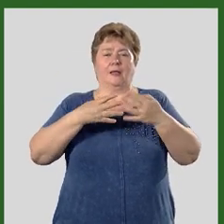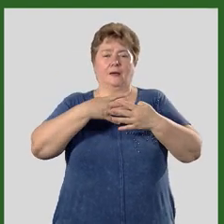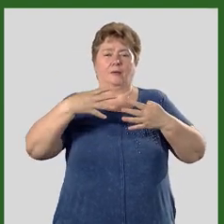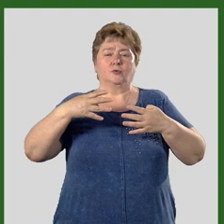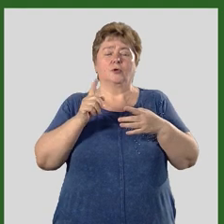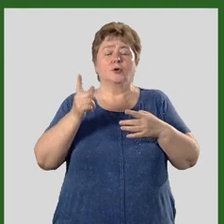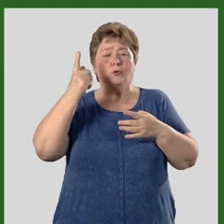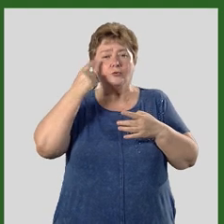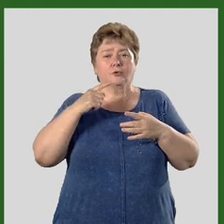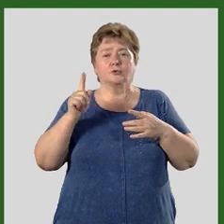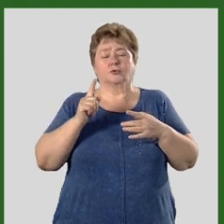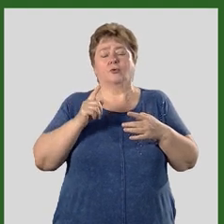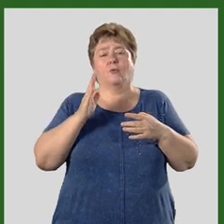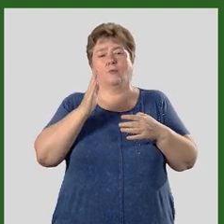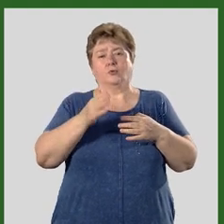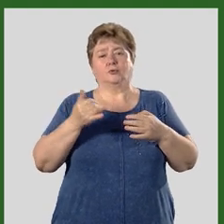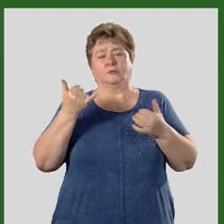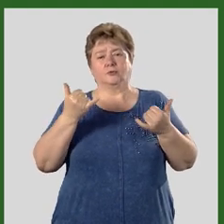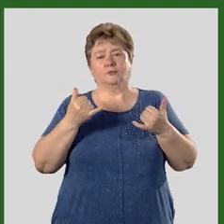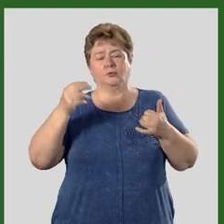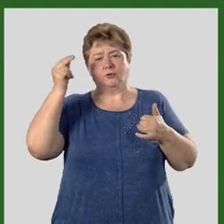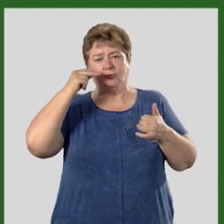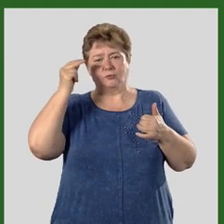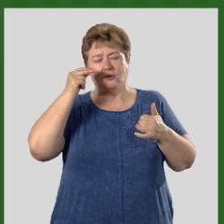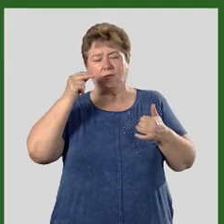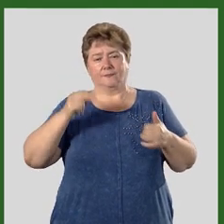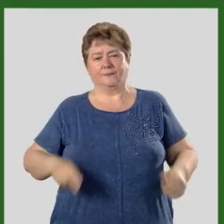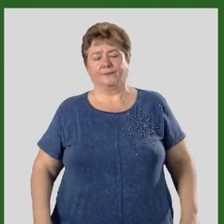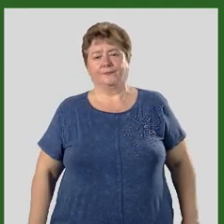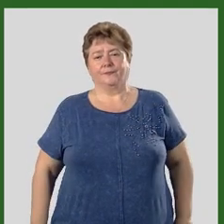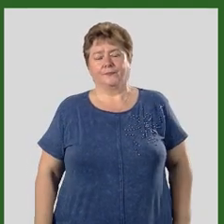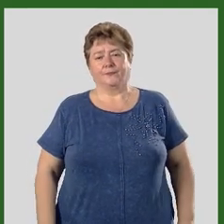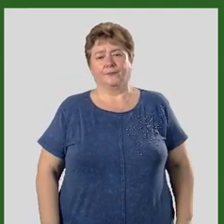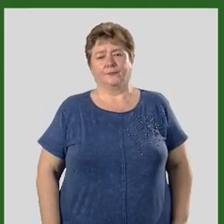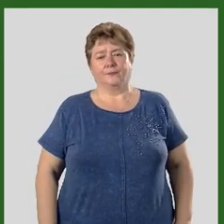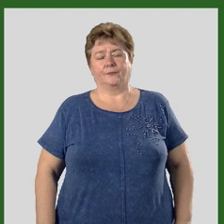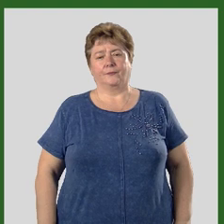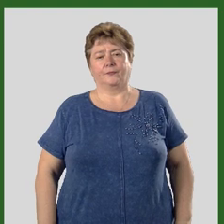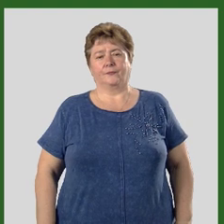узнаем, что мы будем сегодня изучать.